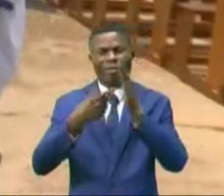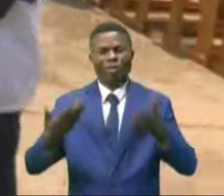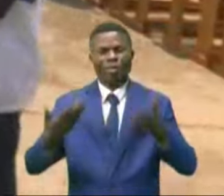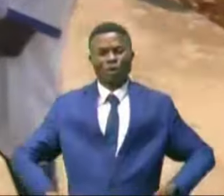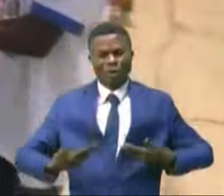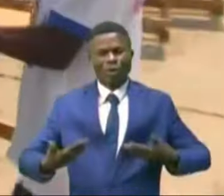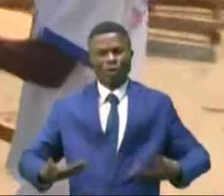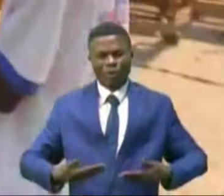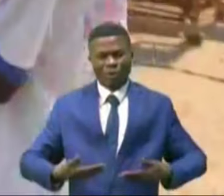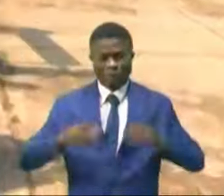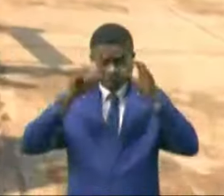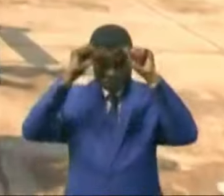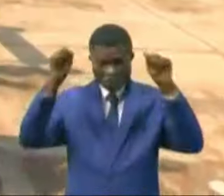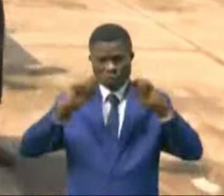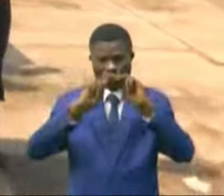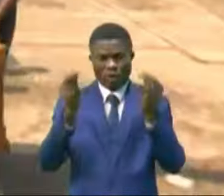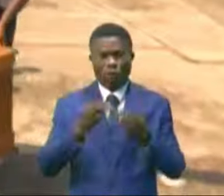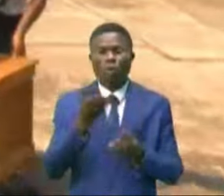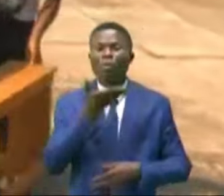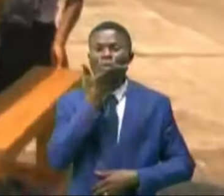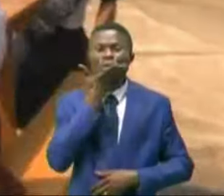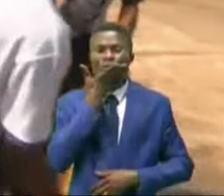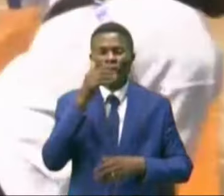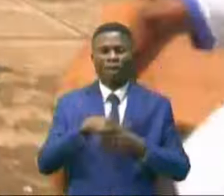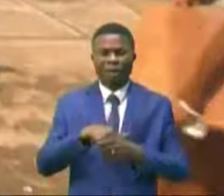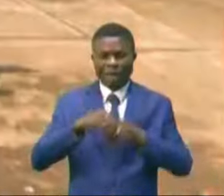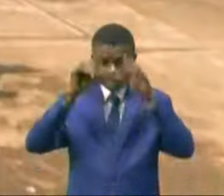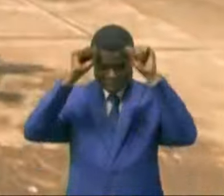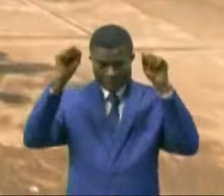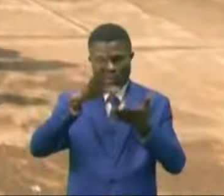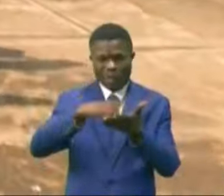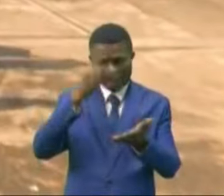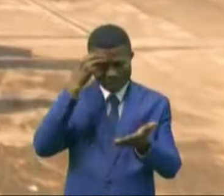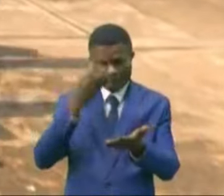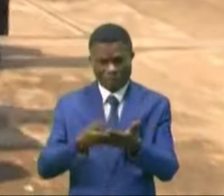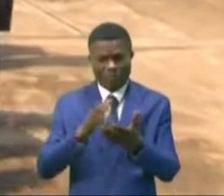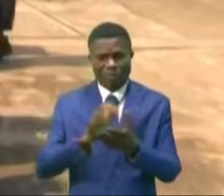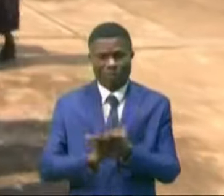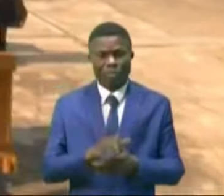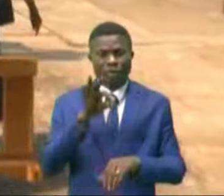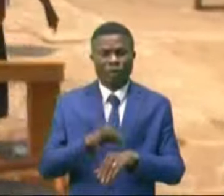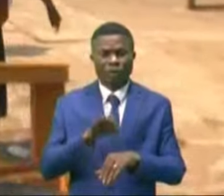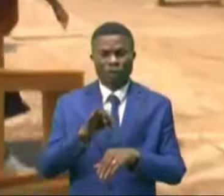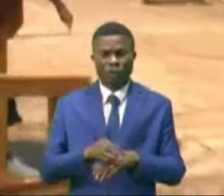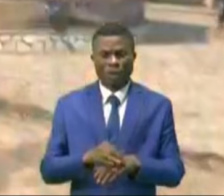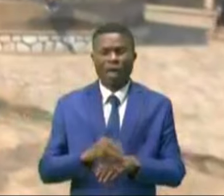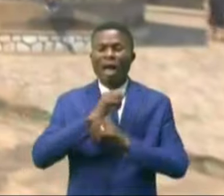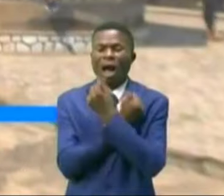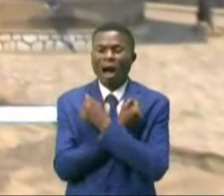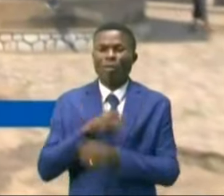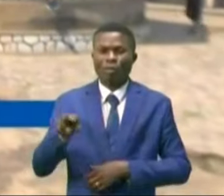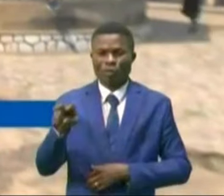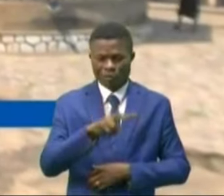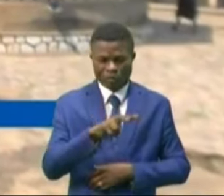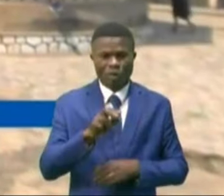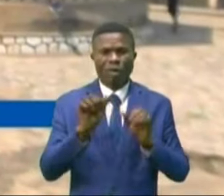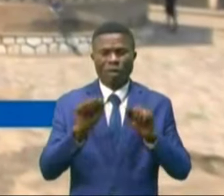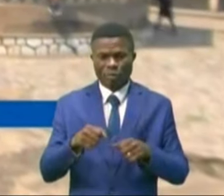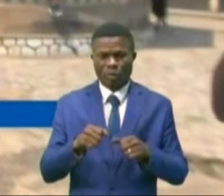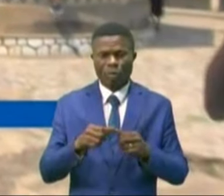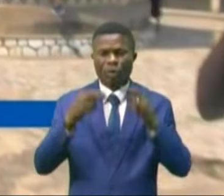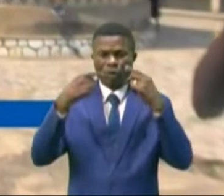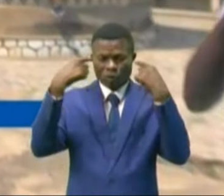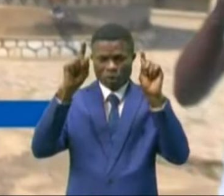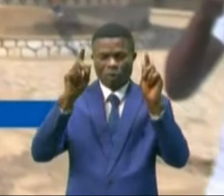gratitude au président des aînés à travers les présidents des élèves. Grâce à votre générosité, nous pourrons atteindre notre